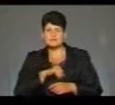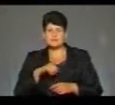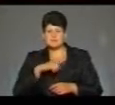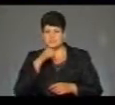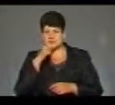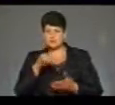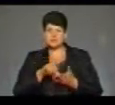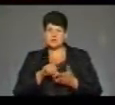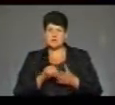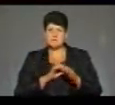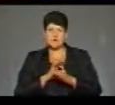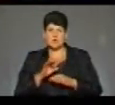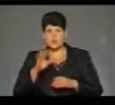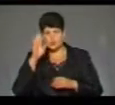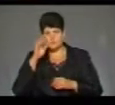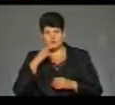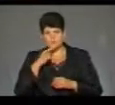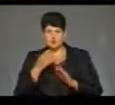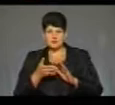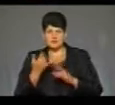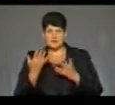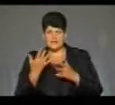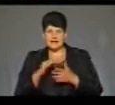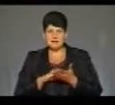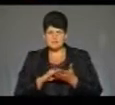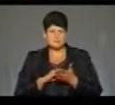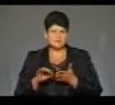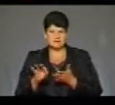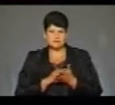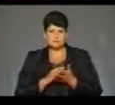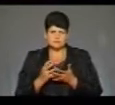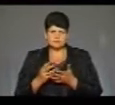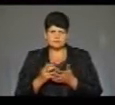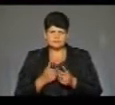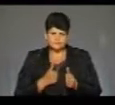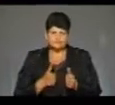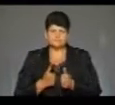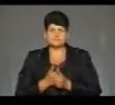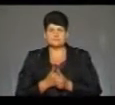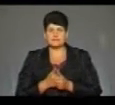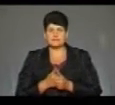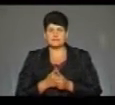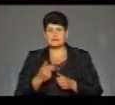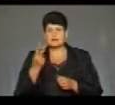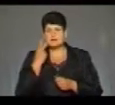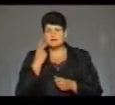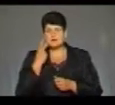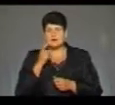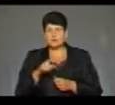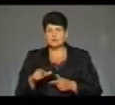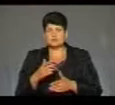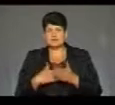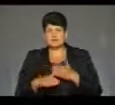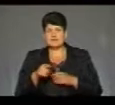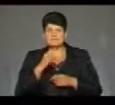учасник проєкту. Хлопець каже, що пропустив кілька репетицій, але швидко програму наздогнав. Зазвичай люди з інвалідністю,